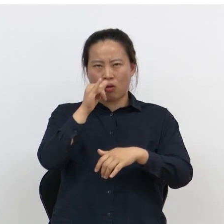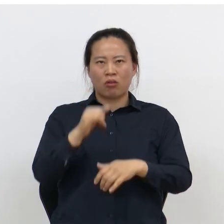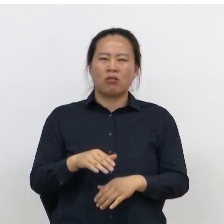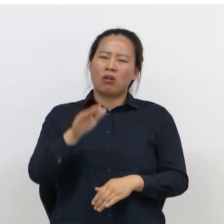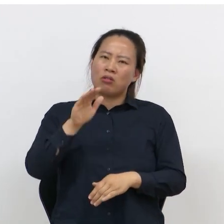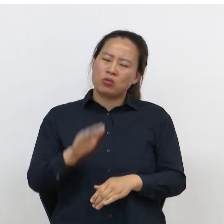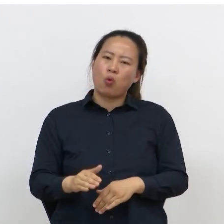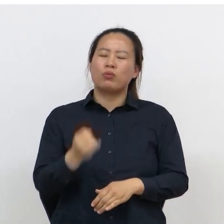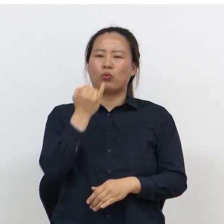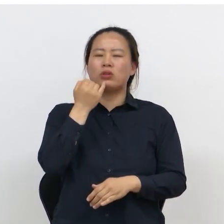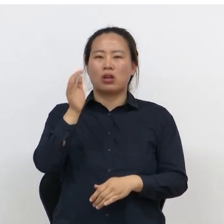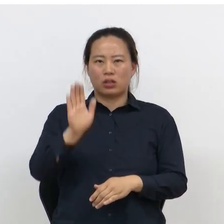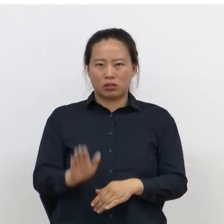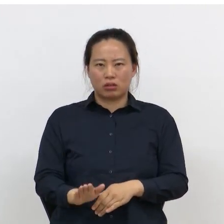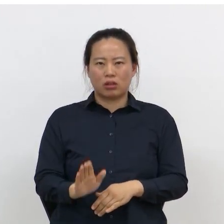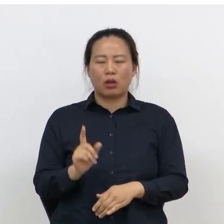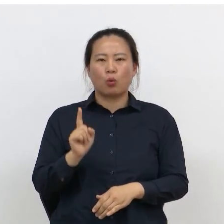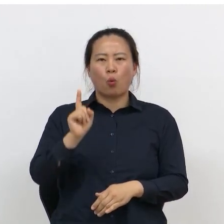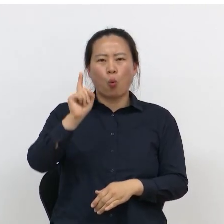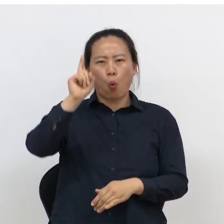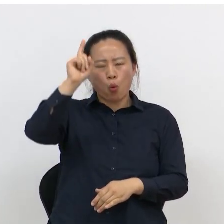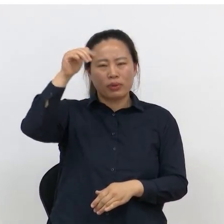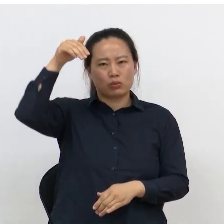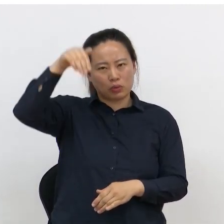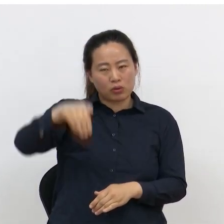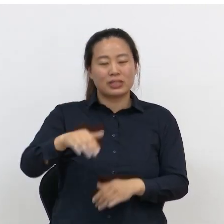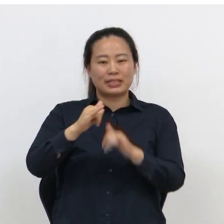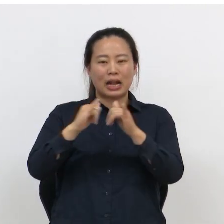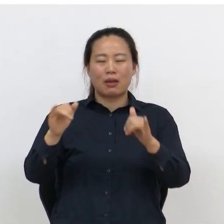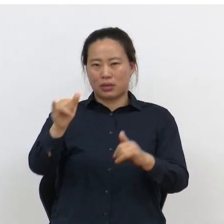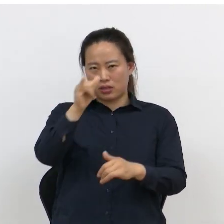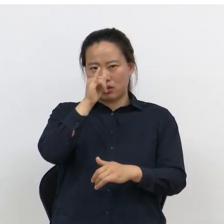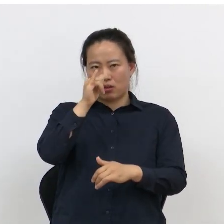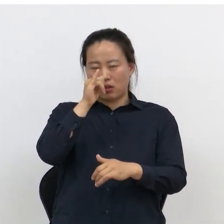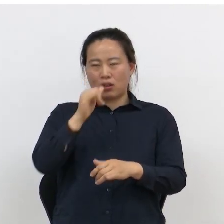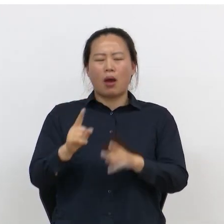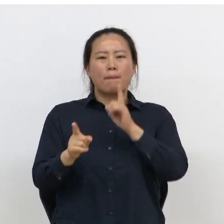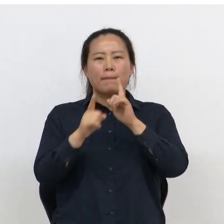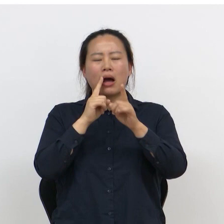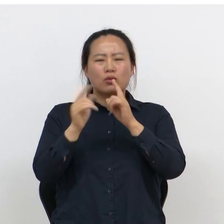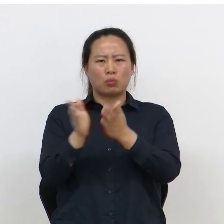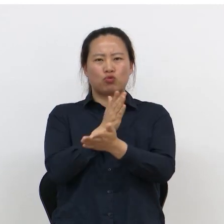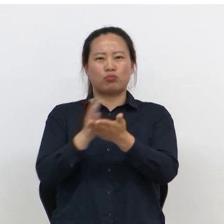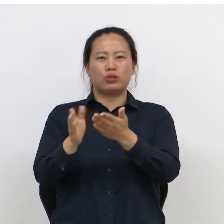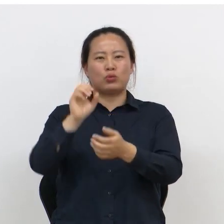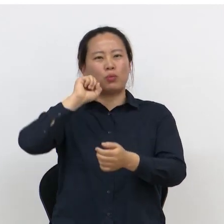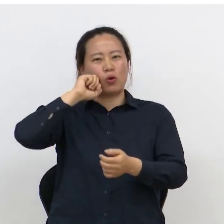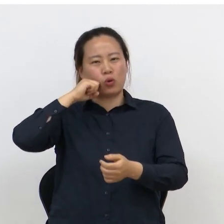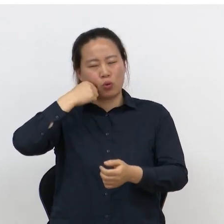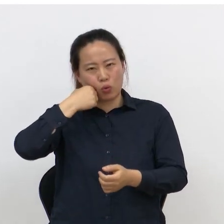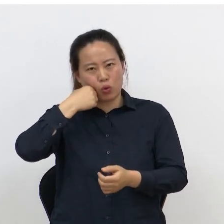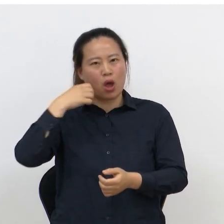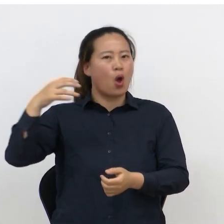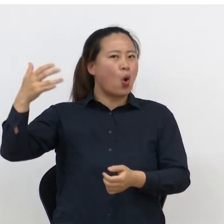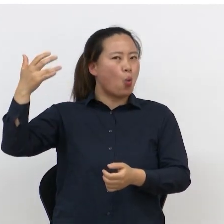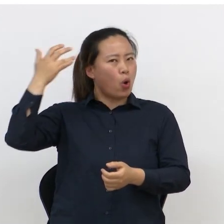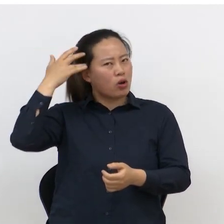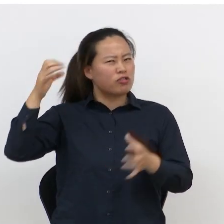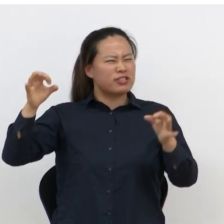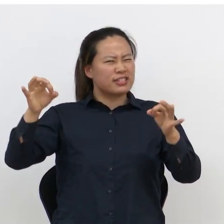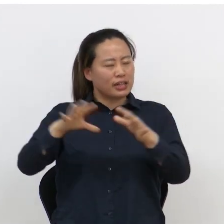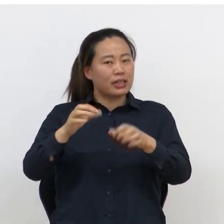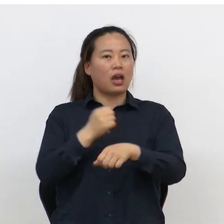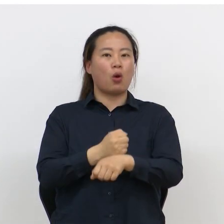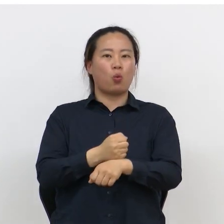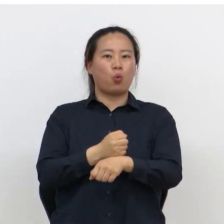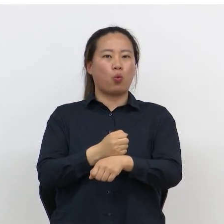정상인데 고음만 뚝 떨어진 자음이 다 떨어지니까 자음을 못 들으니까 말 변별이 잘 안 되는 것이죠. 그래서 인공호우 이식을 짧게 넣어서